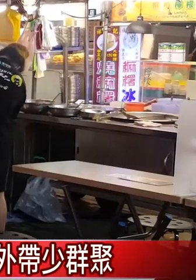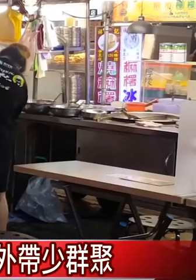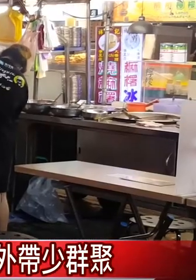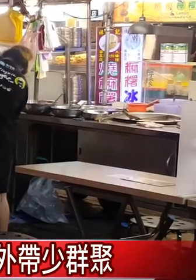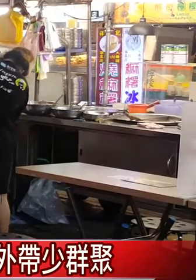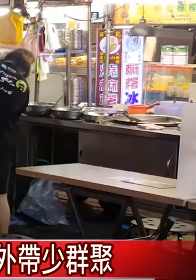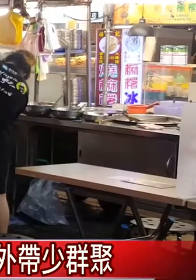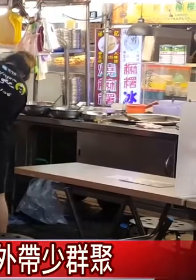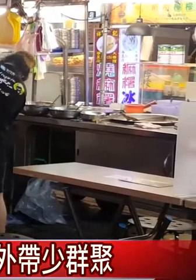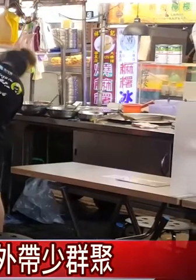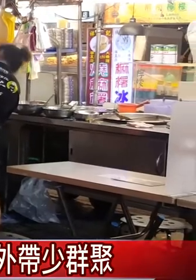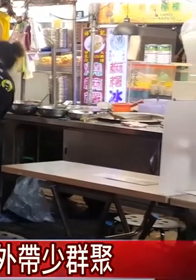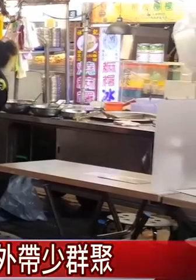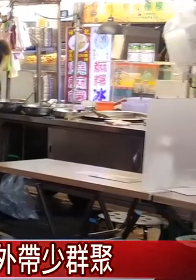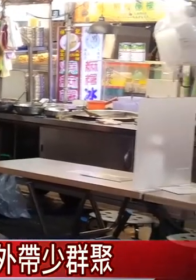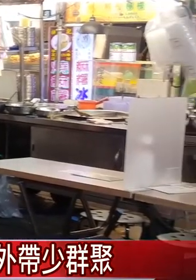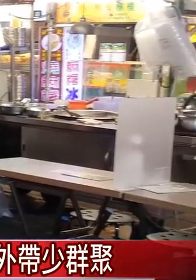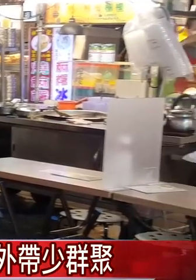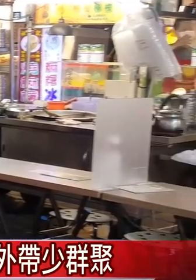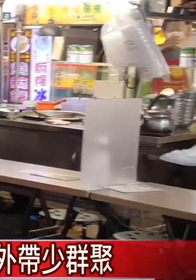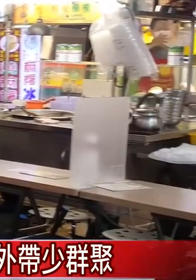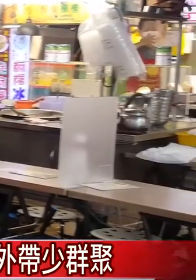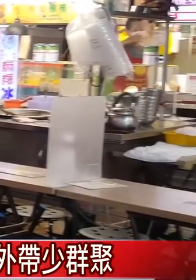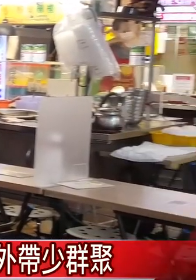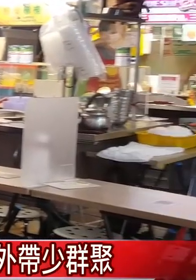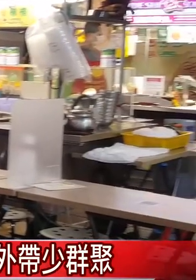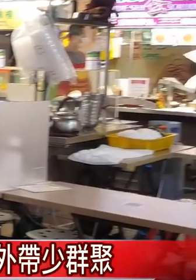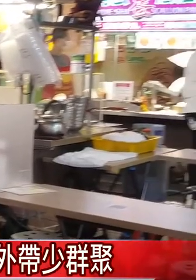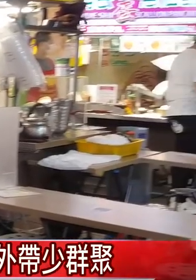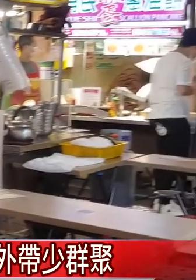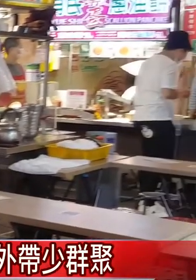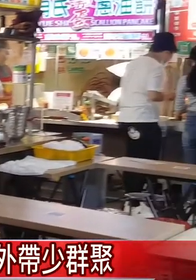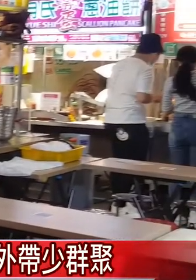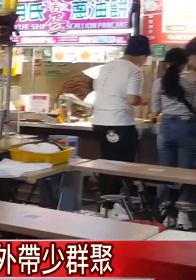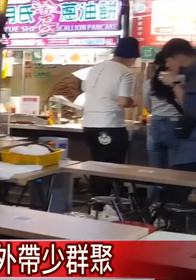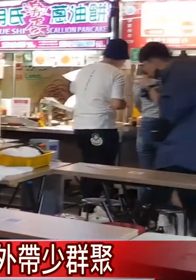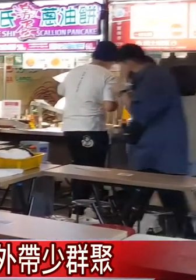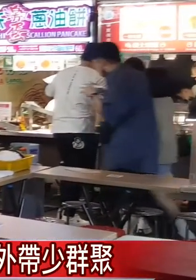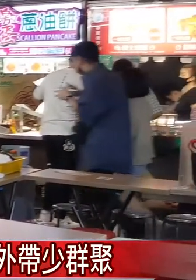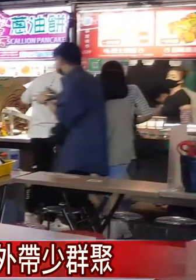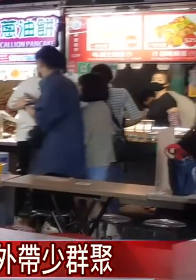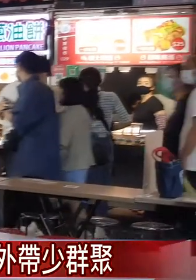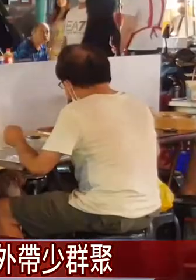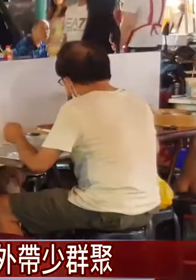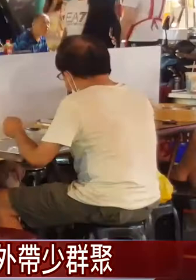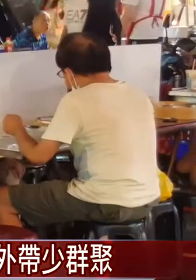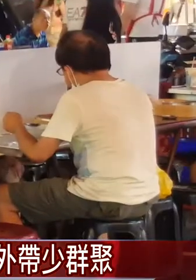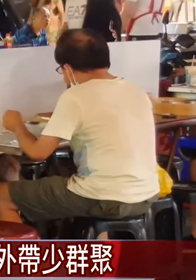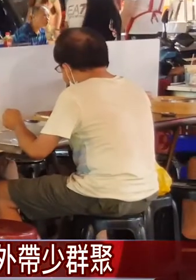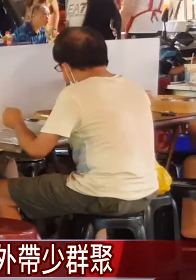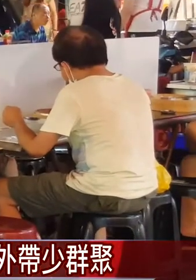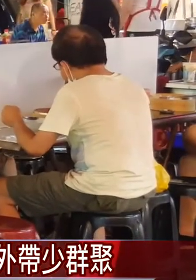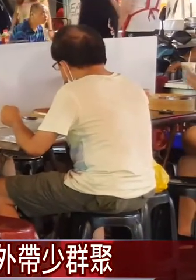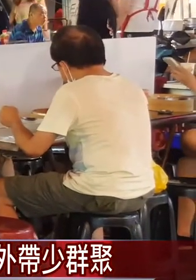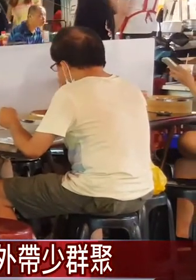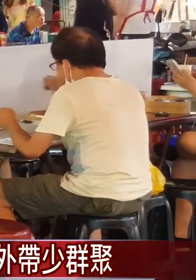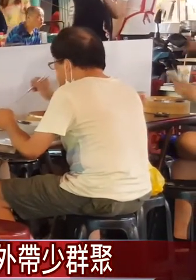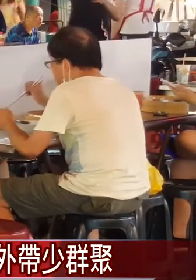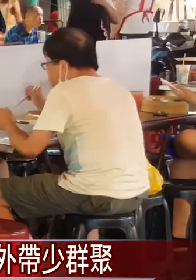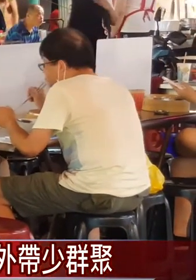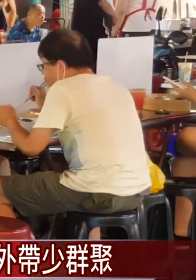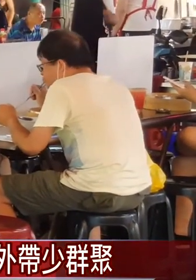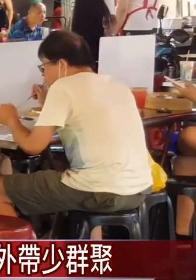有要做在防疫的等级，没有要做什么升级的动作，但是我们要求目前的等级要落